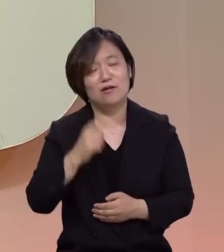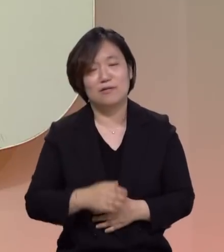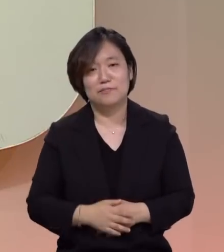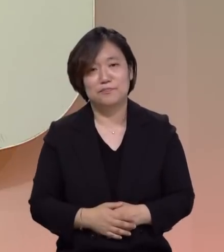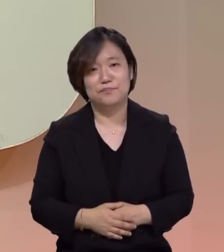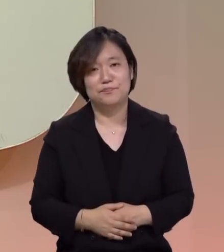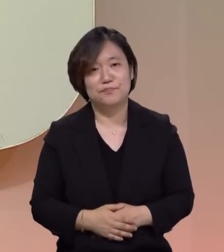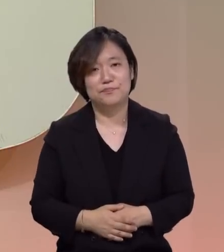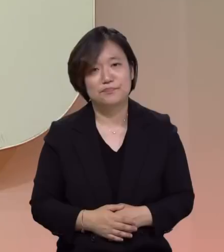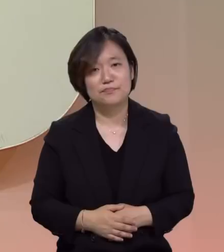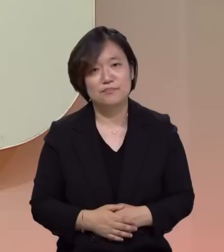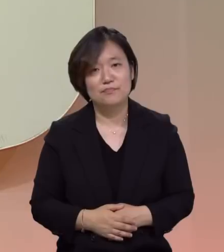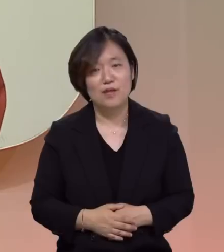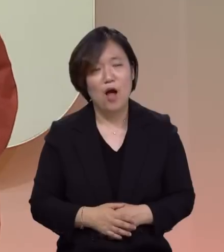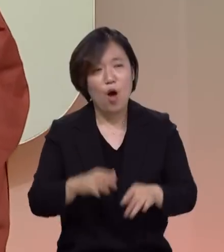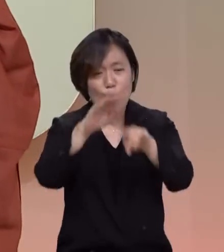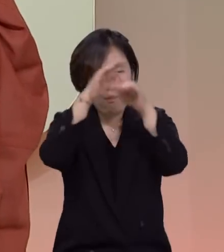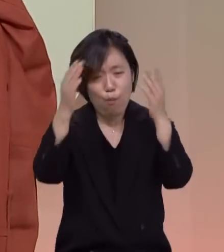일들이